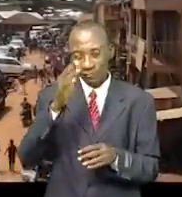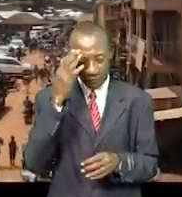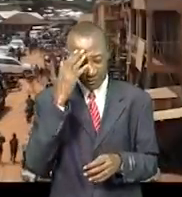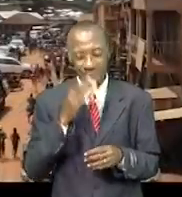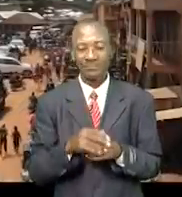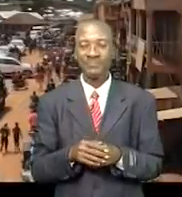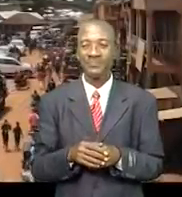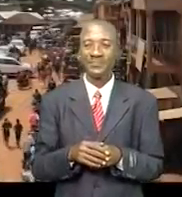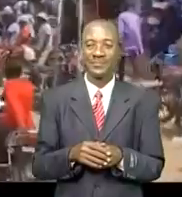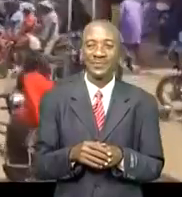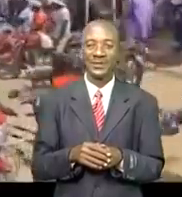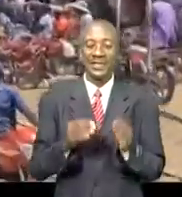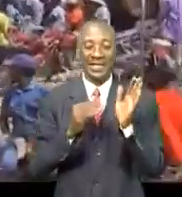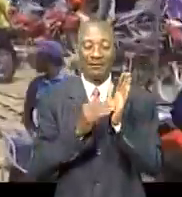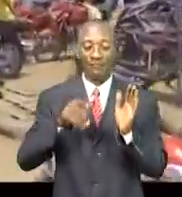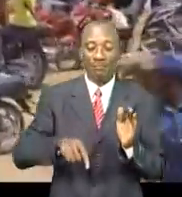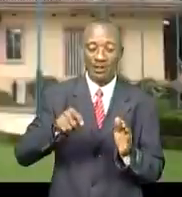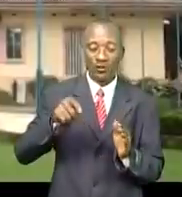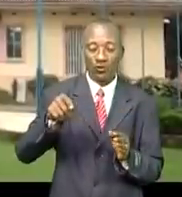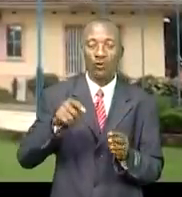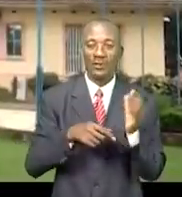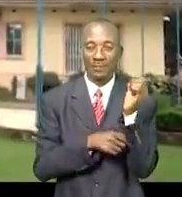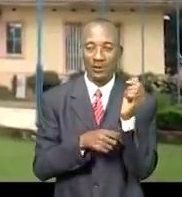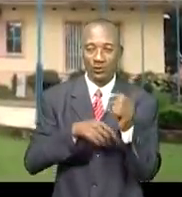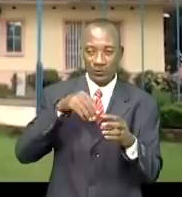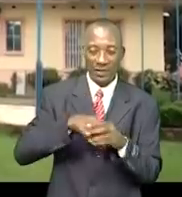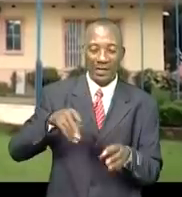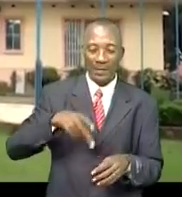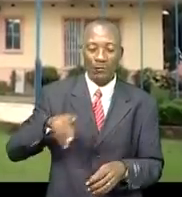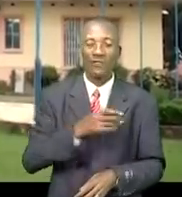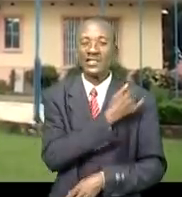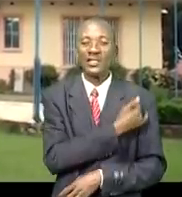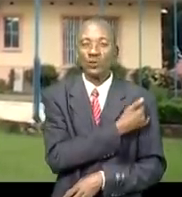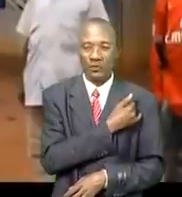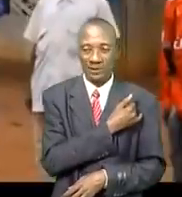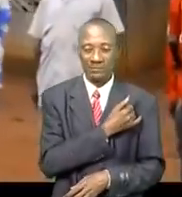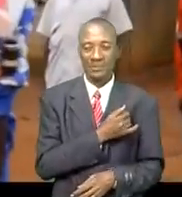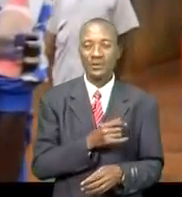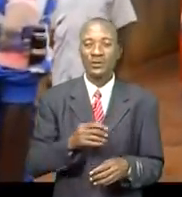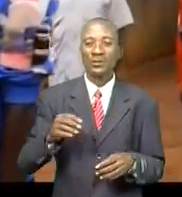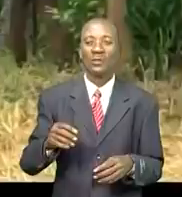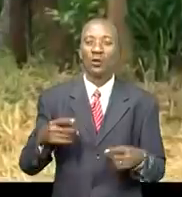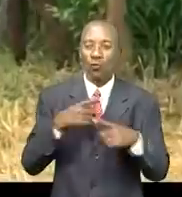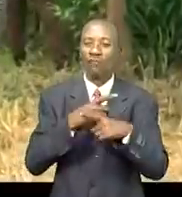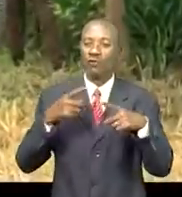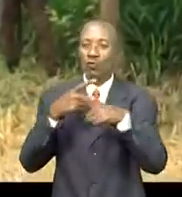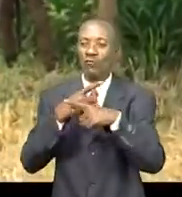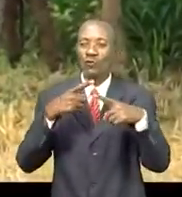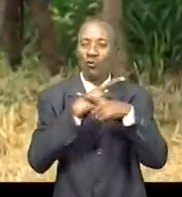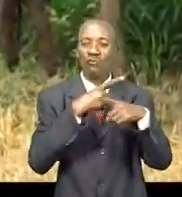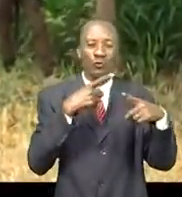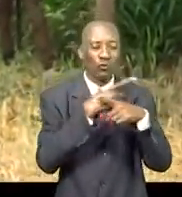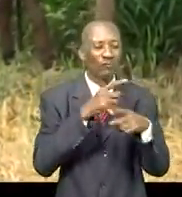population estimée à plus de 9 millions d'habitants, cette province est secouée par de nombreux conflits, des groupes armés négatifs locaux